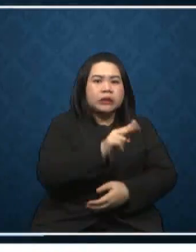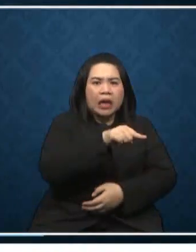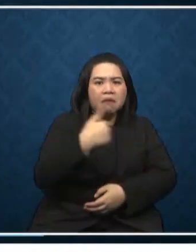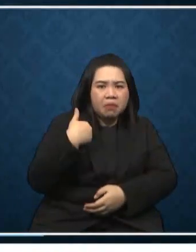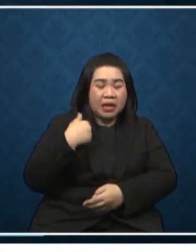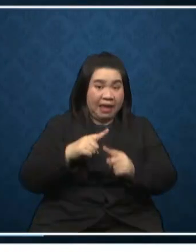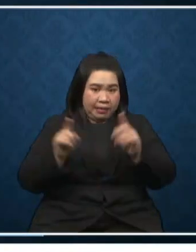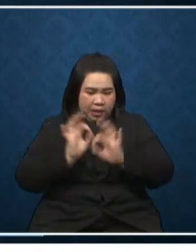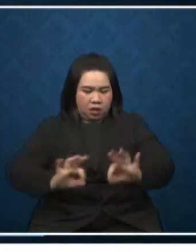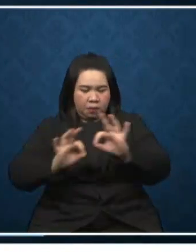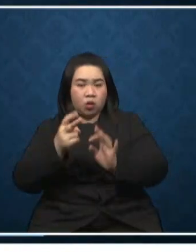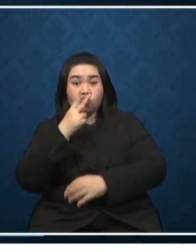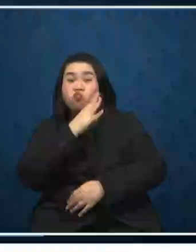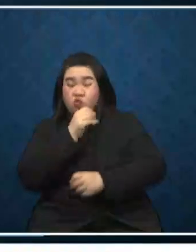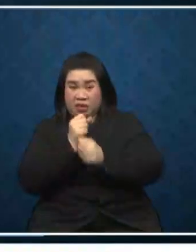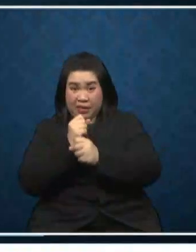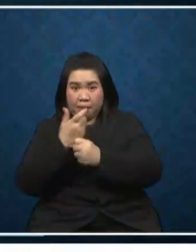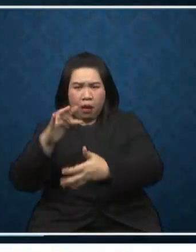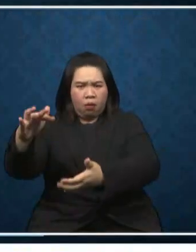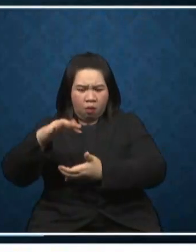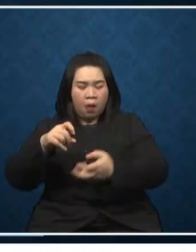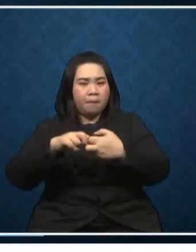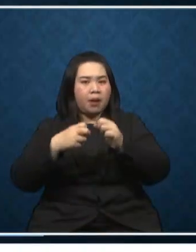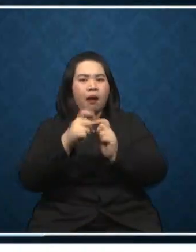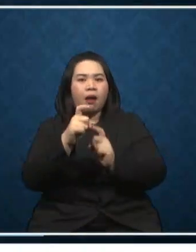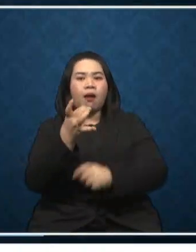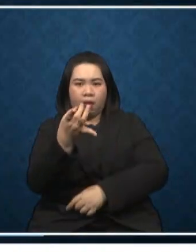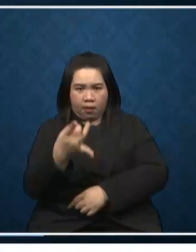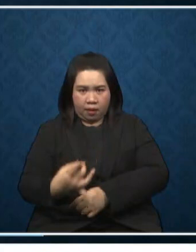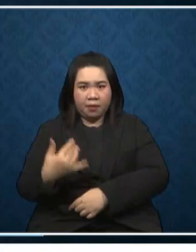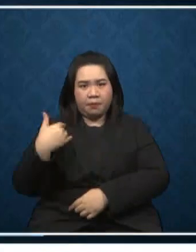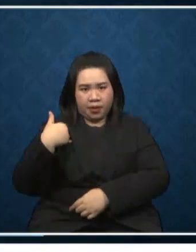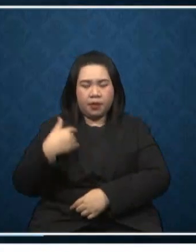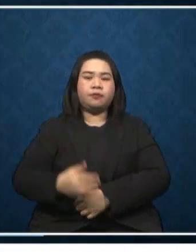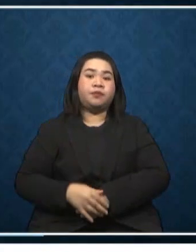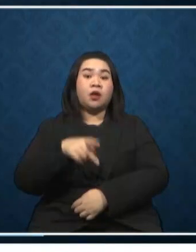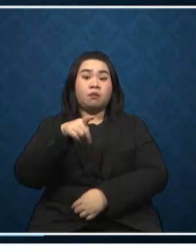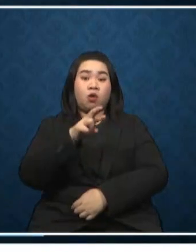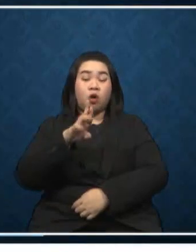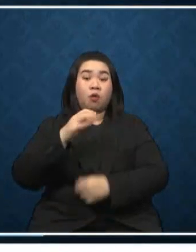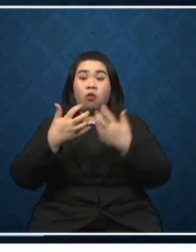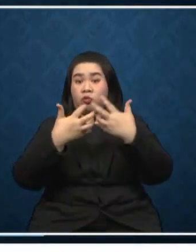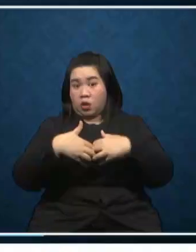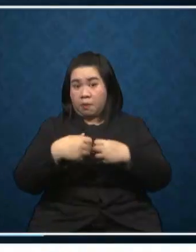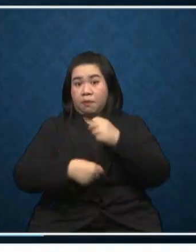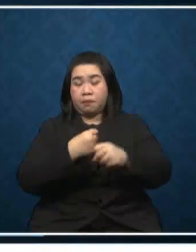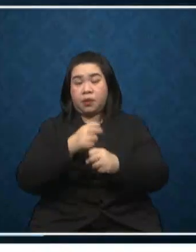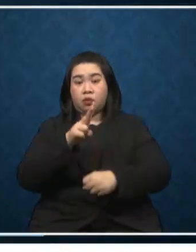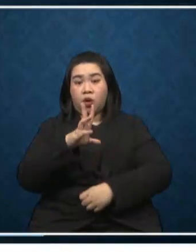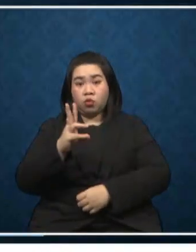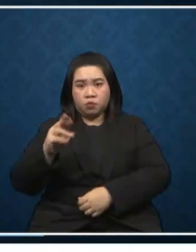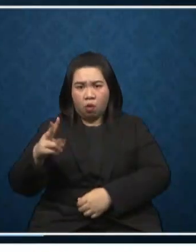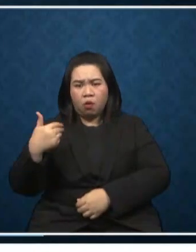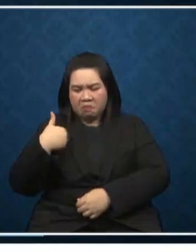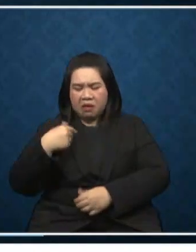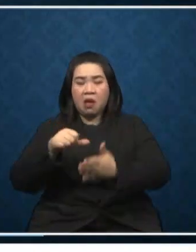่ลายบ้างอัี่จะตองใหหนงงานทเกยวของในรบทราพนะครับพอร.บ.โงงานศากรม ปี 62 เนี่ย ไปแก้พอร.บ.